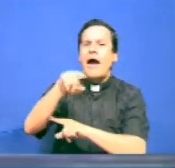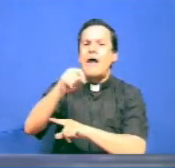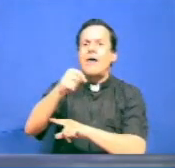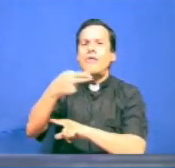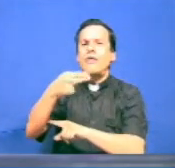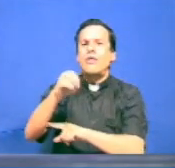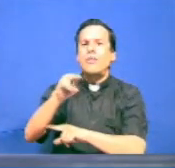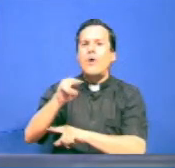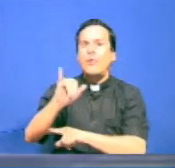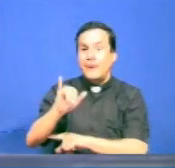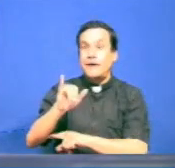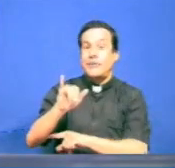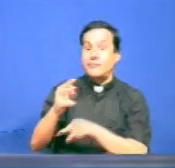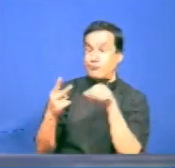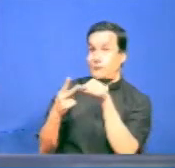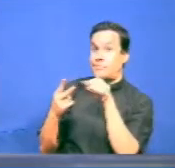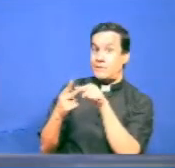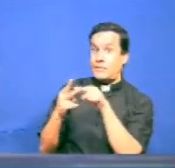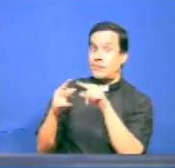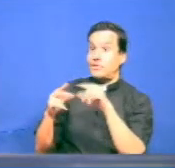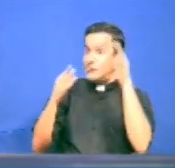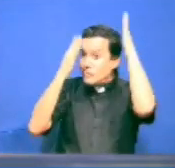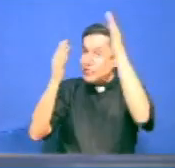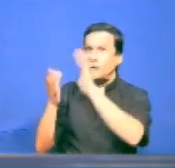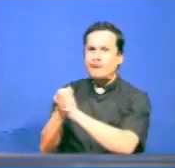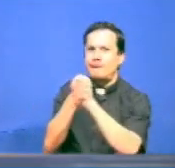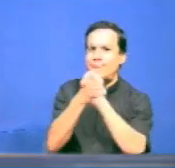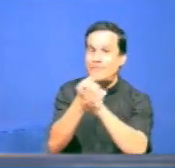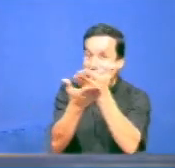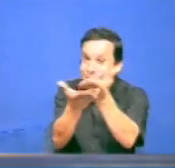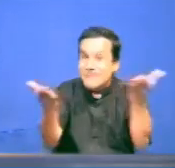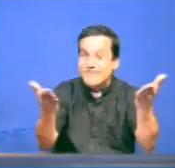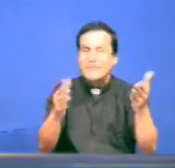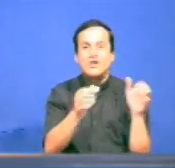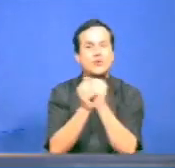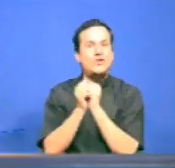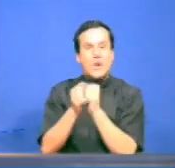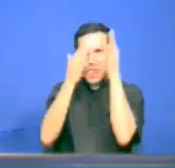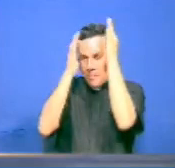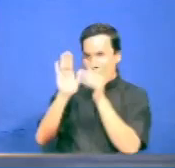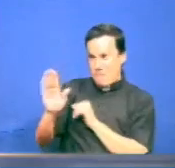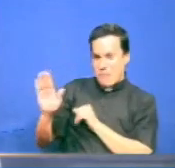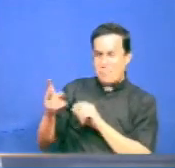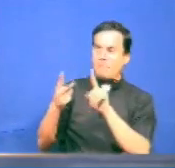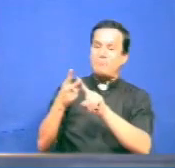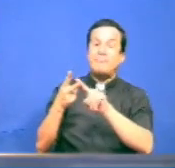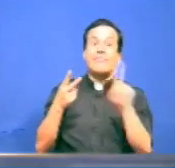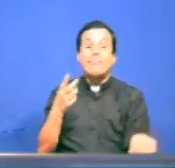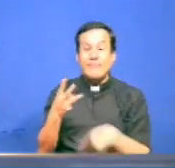anao majimbo ya kule sehemu hiyo, anawatoa salamu zao pamoja na maaskofu wake. Wale